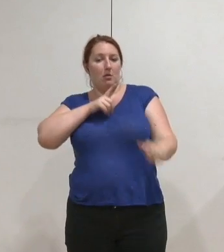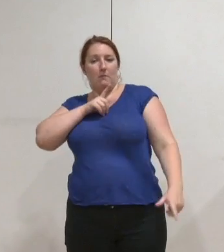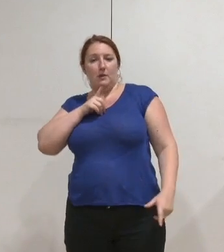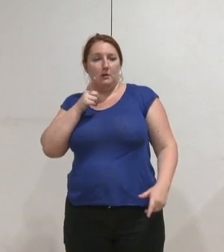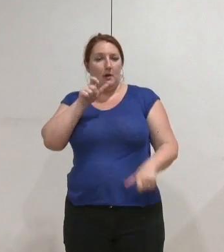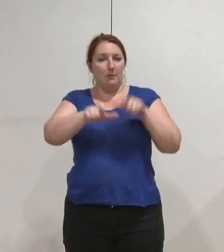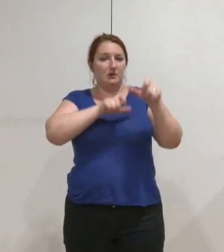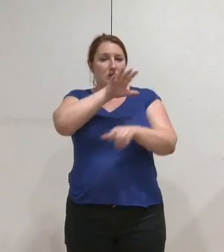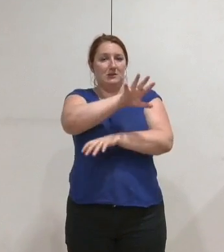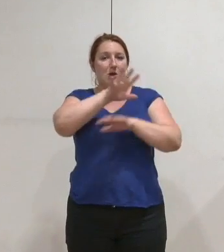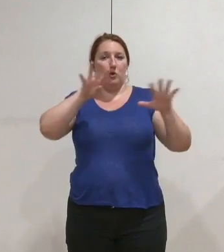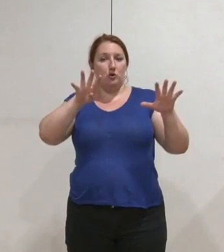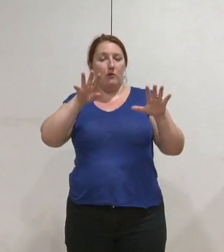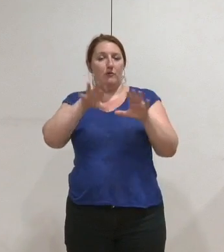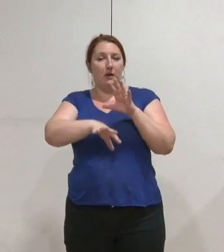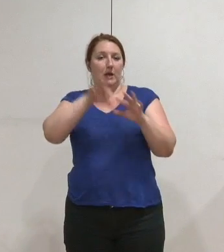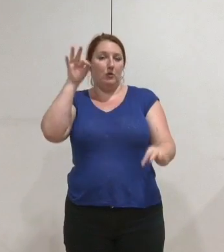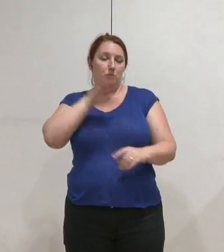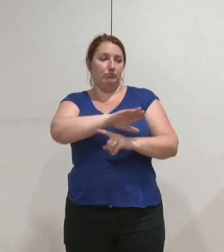59 élus grenoblois